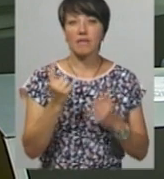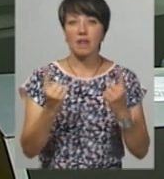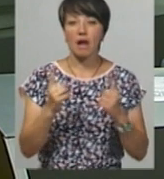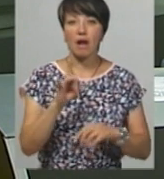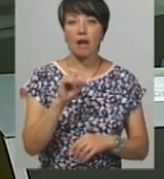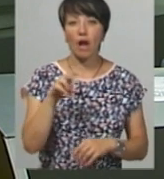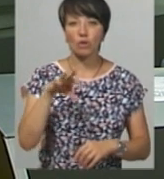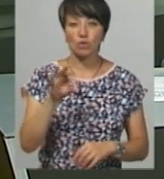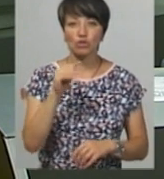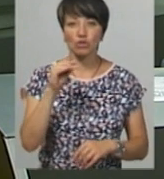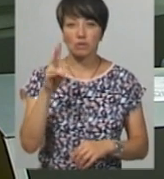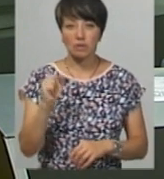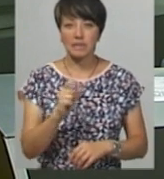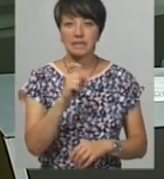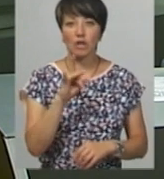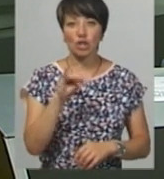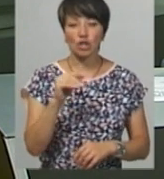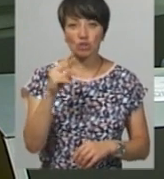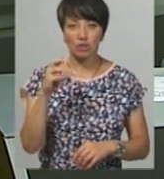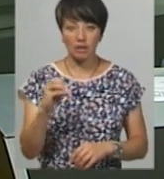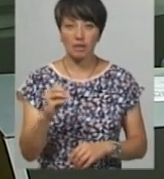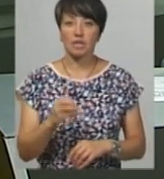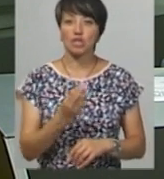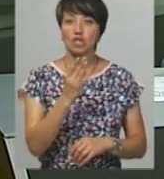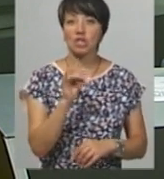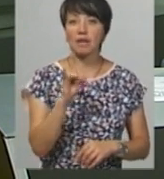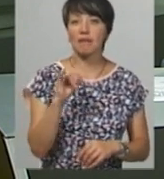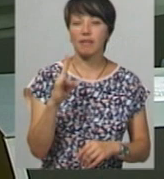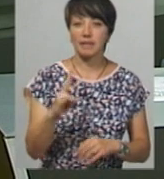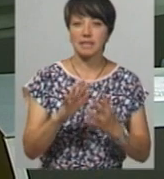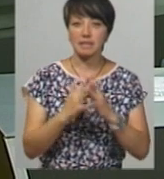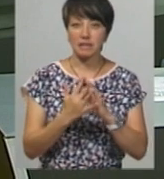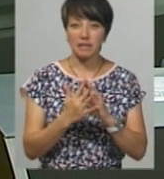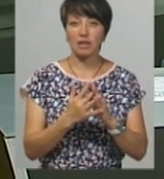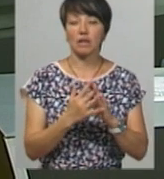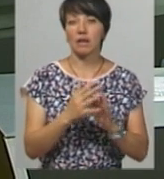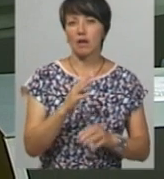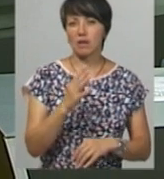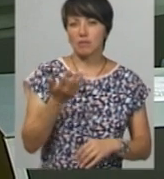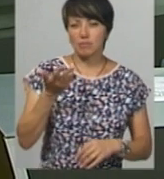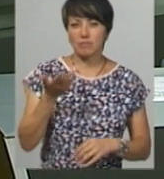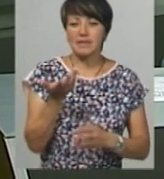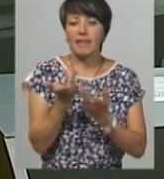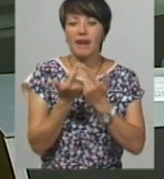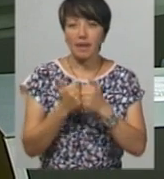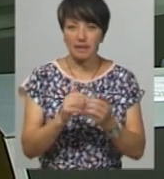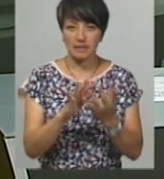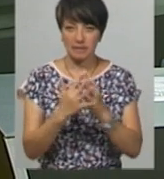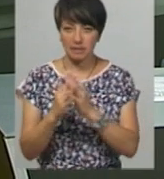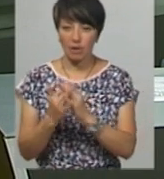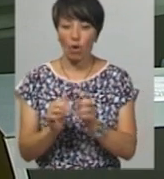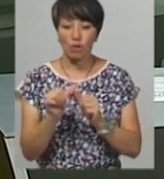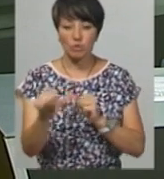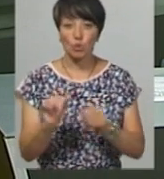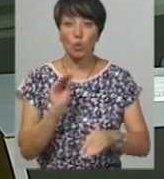Радогож, Добрин, Закриничне, Мала Радогож. Шикеринська сільська рада, села Шикеринці, Нова Гутинська, Стара Гутинська. Окрім